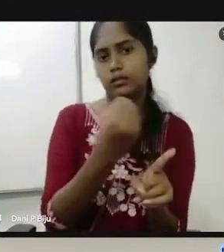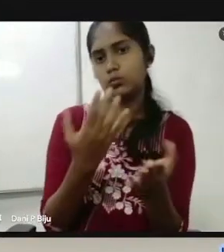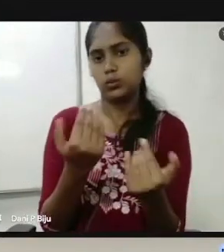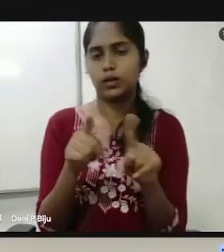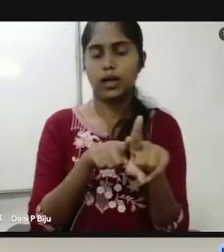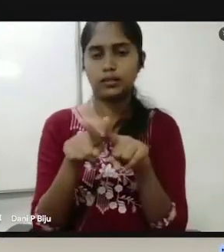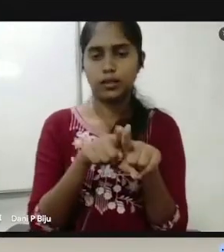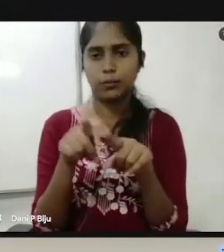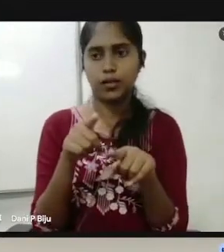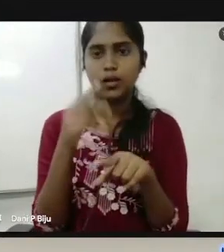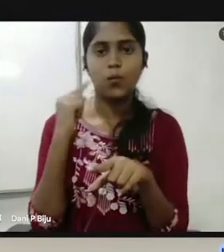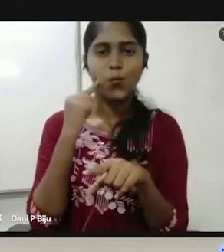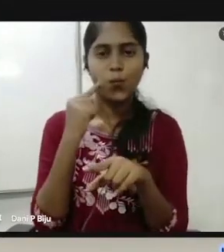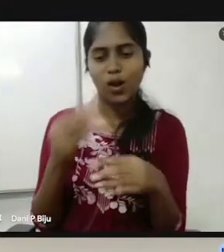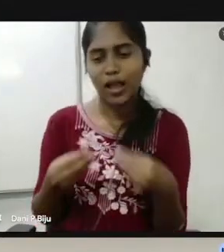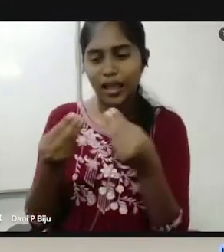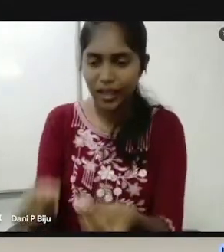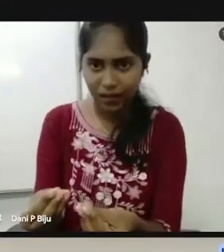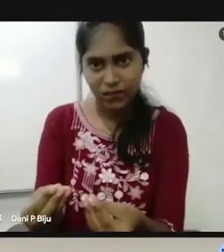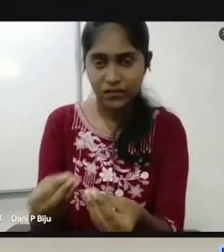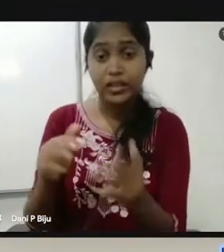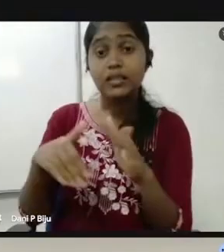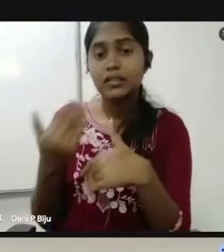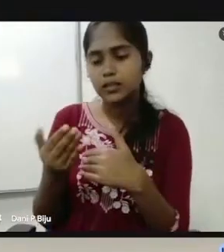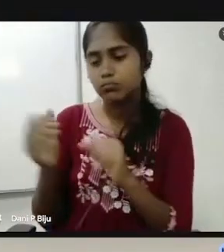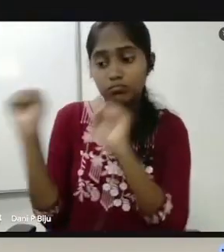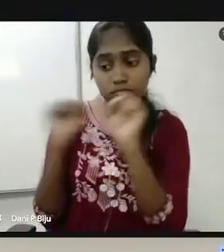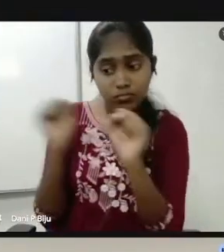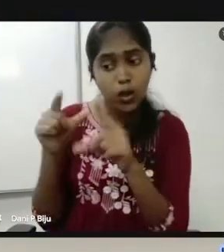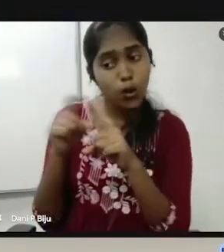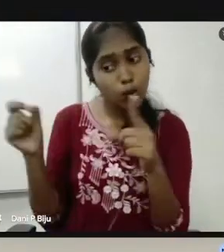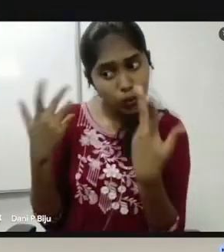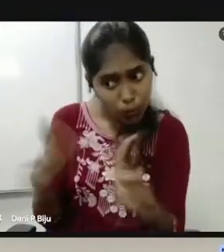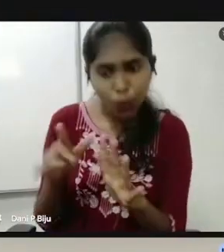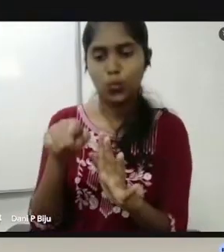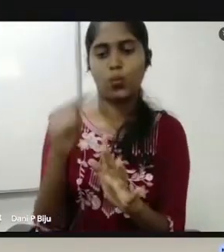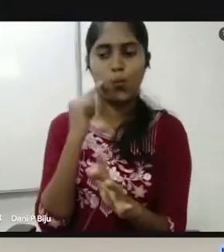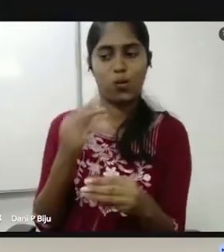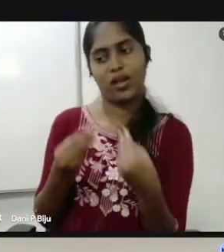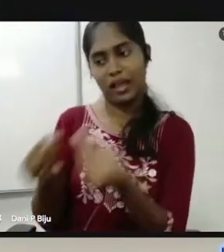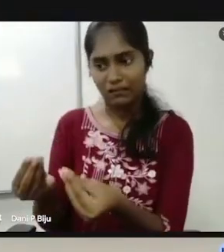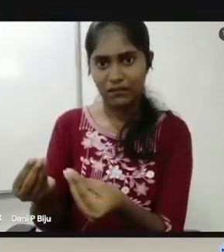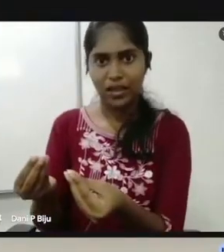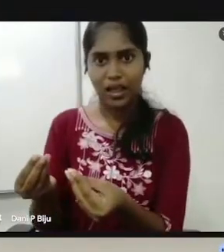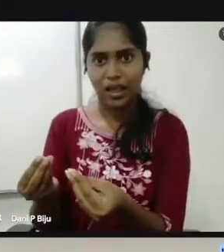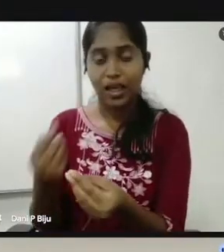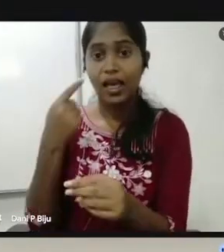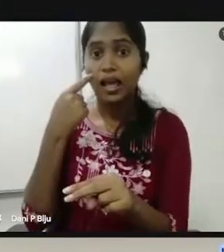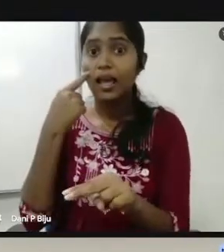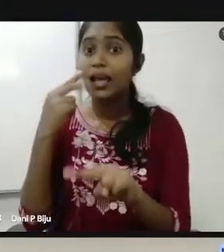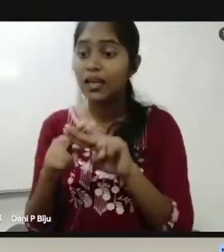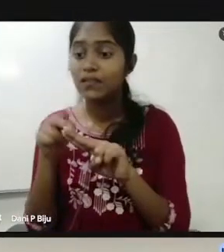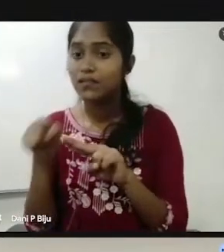ബോർഡാണ് ഫസ്റ്റ് ദെൻ. അപ്പൊ ഫസ്റ്റ് നമ്മൾക്ക് ആവശ്യമുള്ള ഇത് ചെയ്ത് കഴിഞ്ഞു. അപ്പൊ വാട്ട് വി ഡു ഇസ് ഫസ്റ്റ് ദെൻ എന്ന് പറഞ്ഞിട്ട് ഒരു ബോർഡിൽ